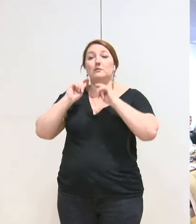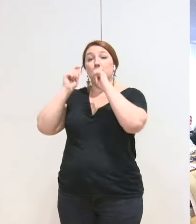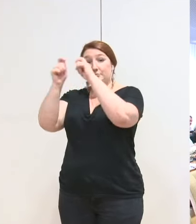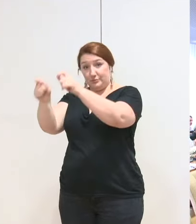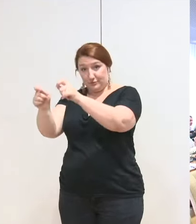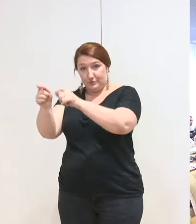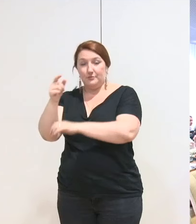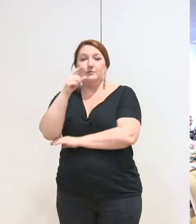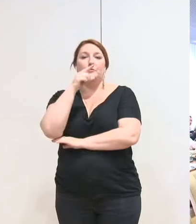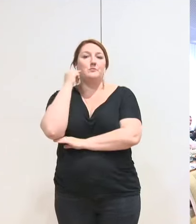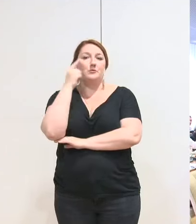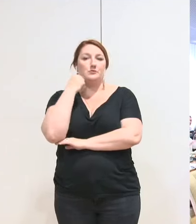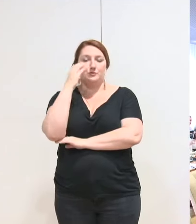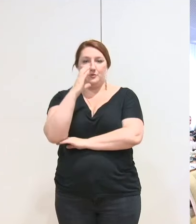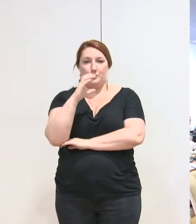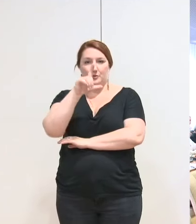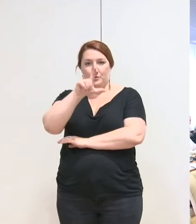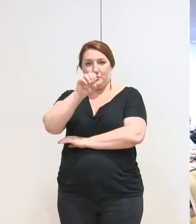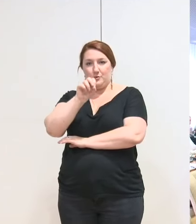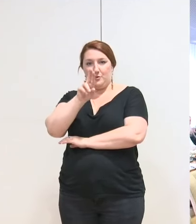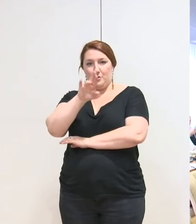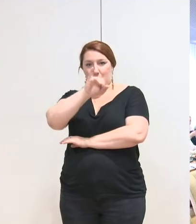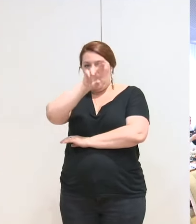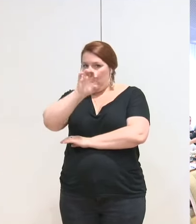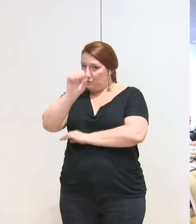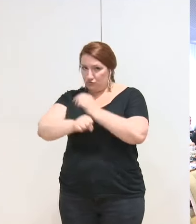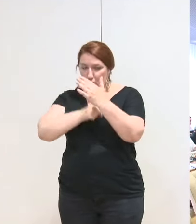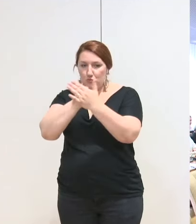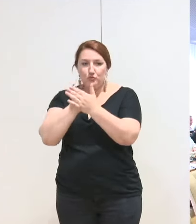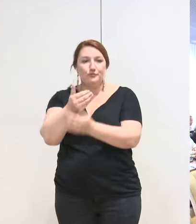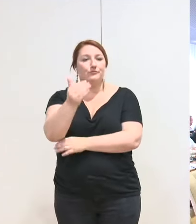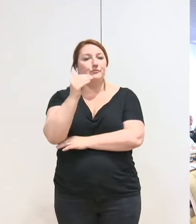tiier donne pouvoir à Monsieur clouer pour la soirée